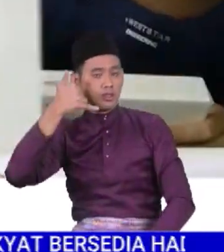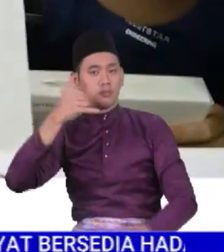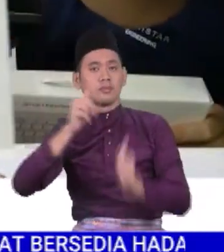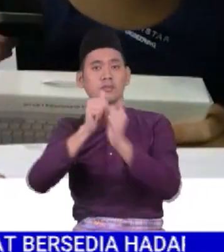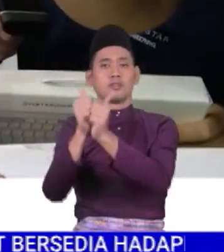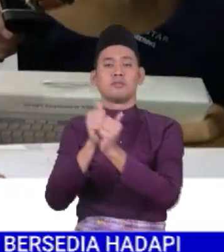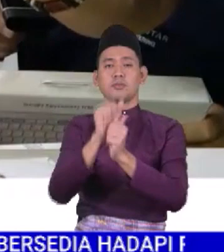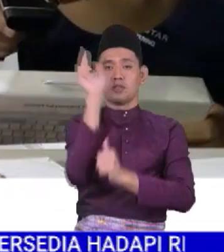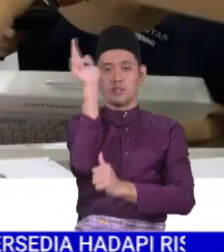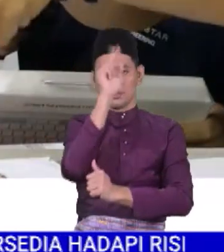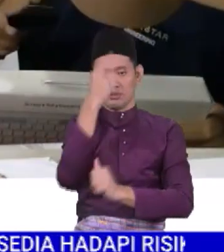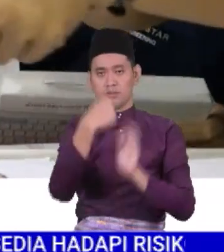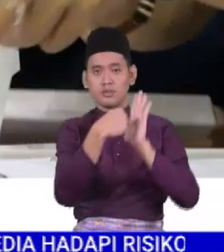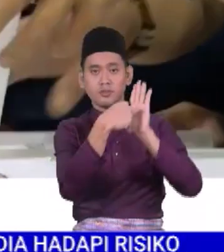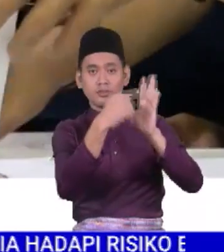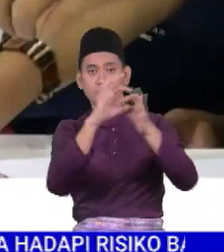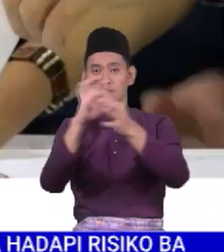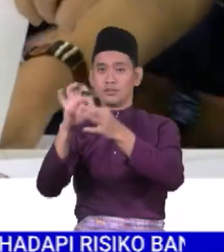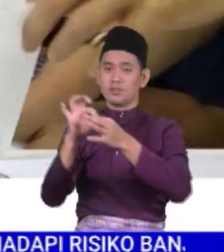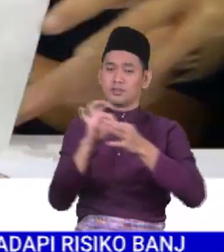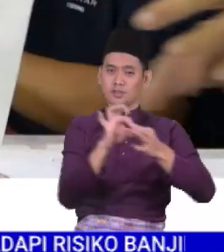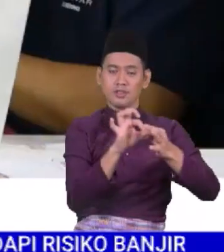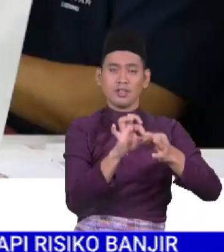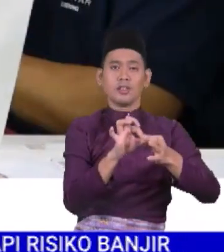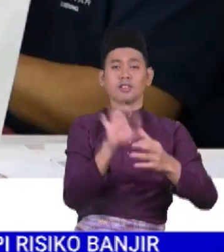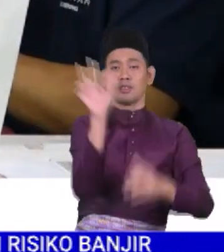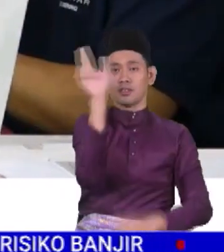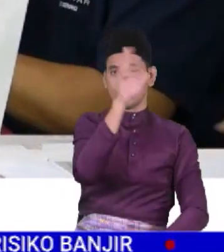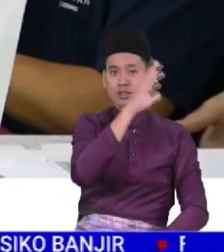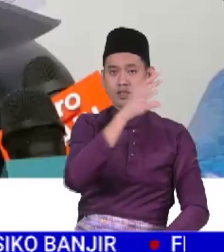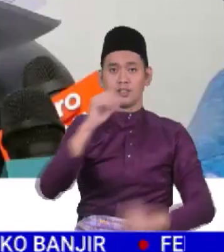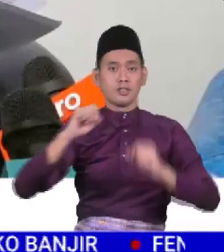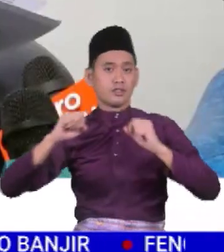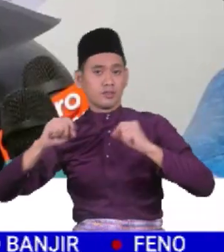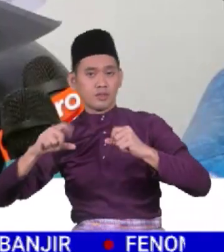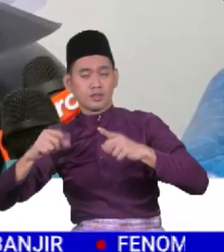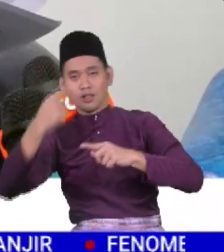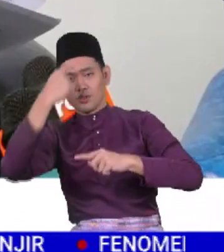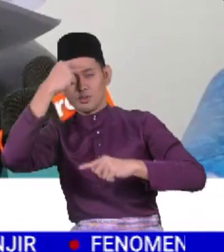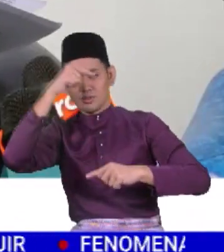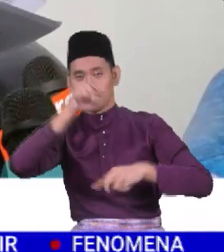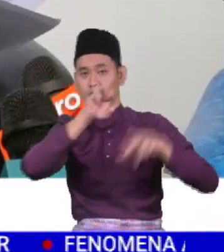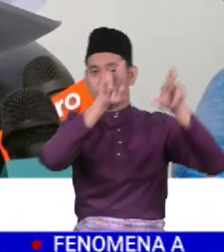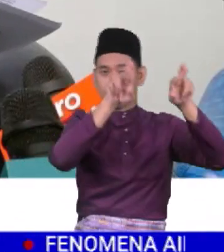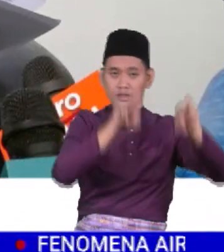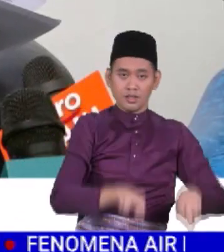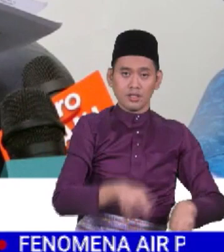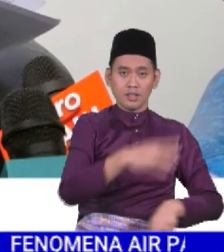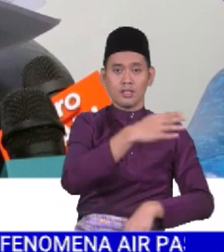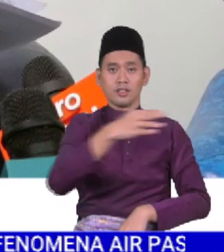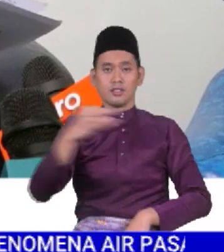melambangkan kerjasama erat institusi awam dan swasta demi rakyat dan negara.